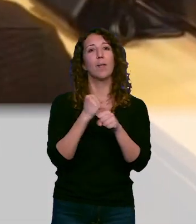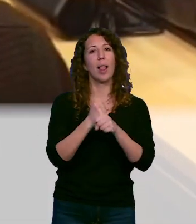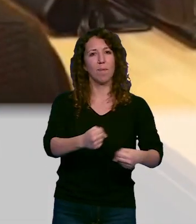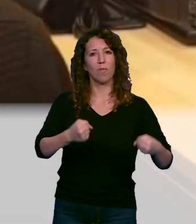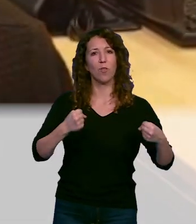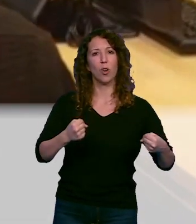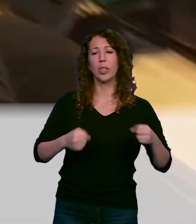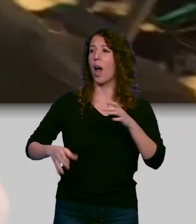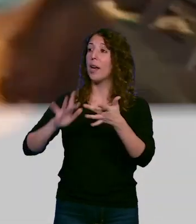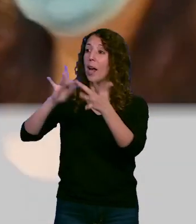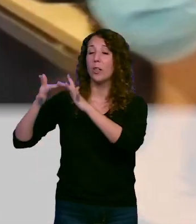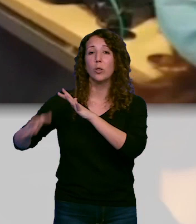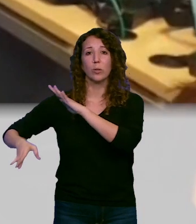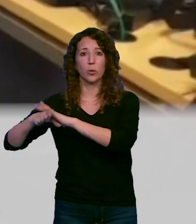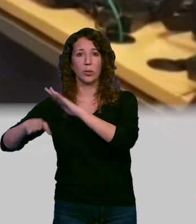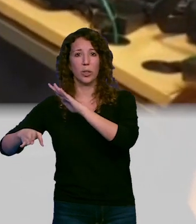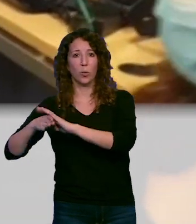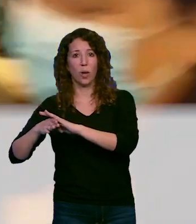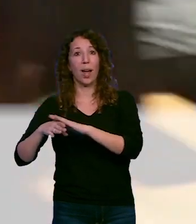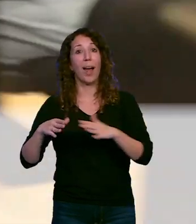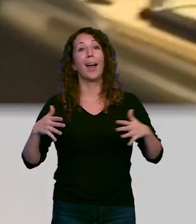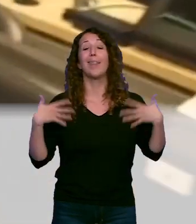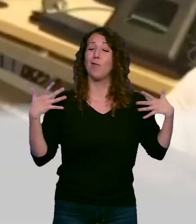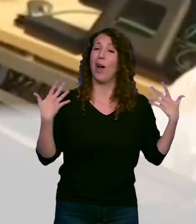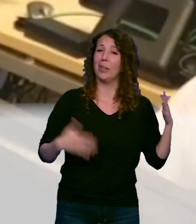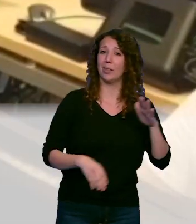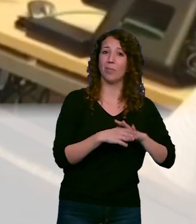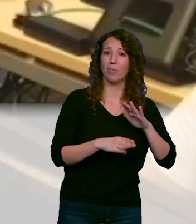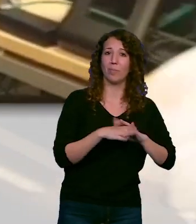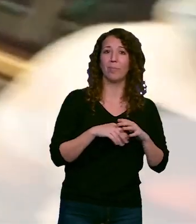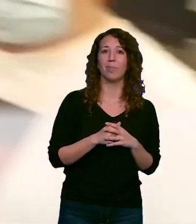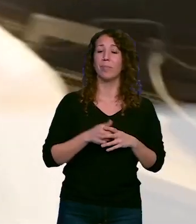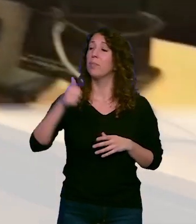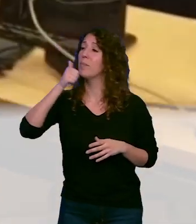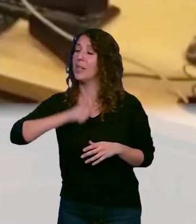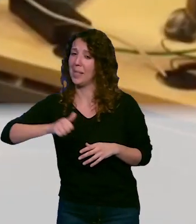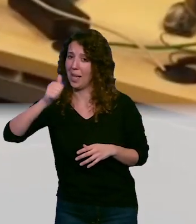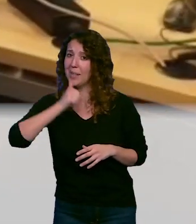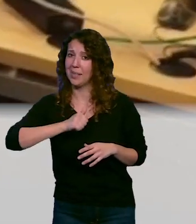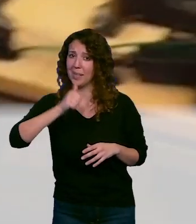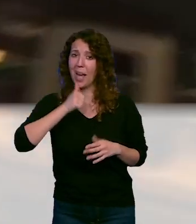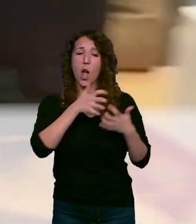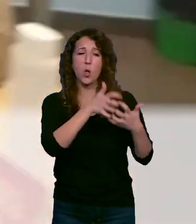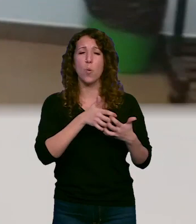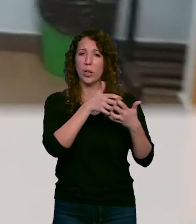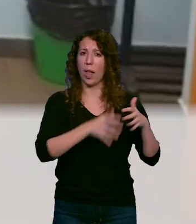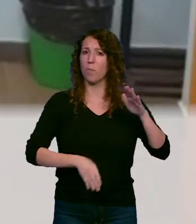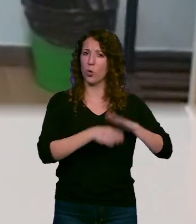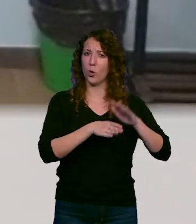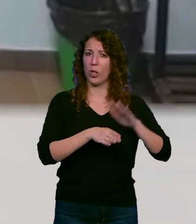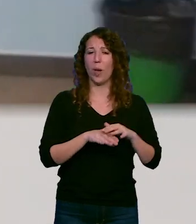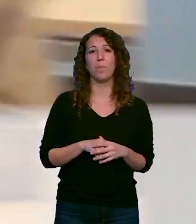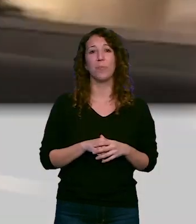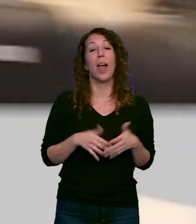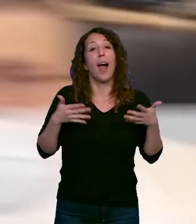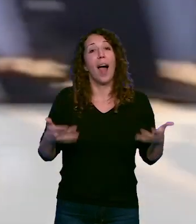Resistirem! Treballar amb força. Seguim relacionant-nos. Seguim trempats. Amb paciència. Seguim lluitant.